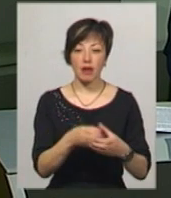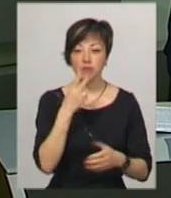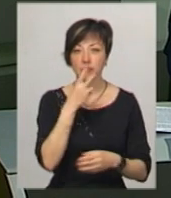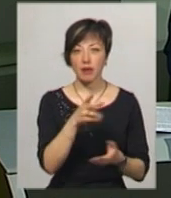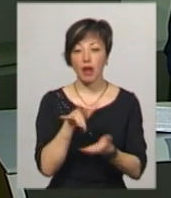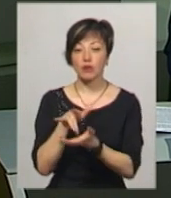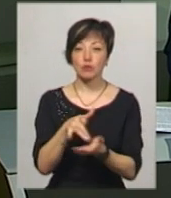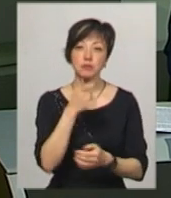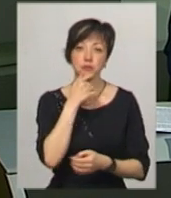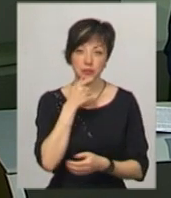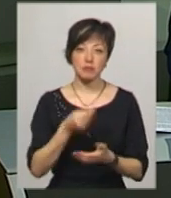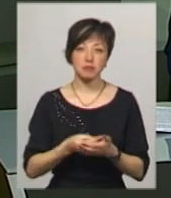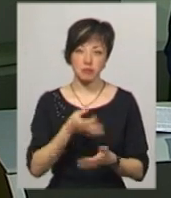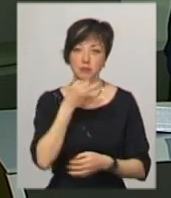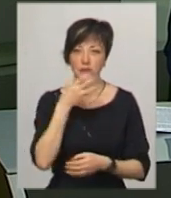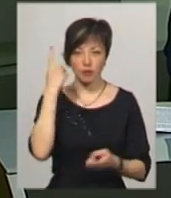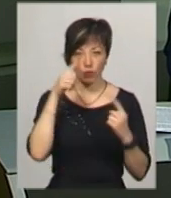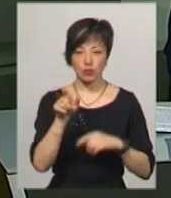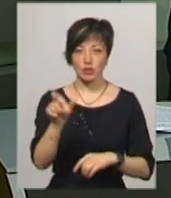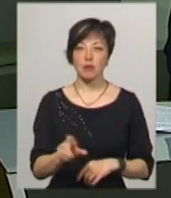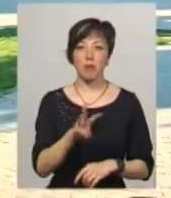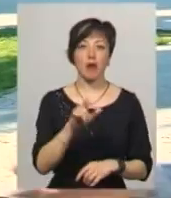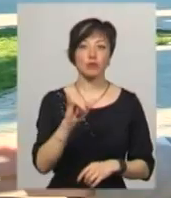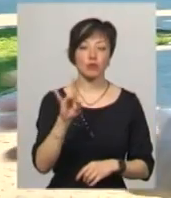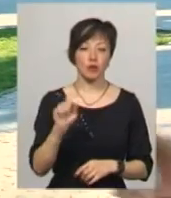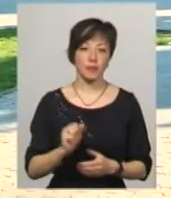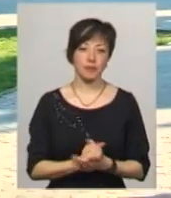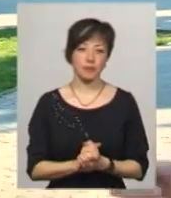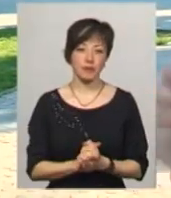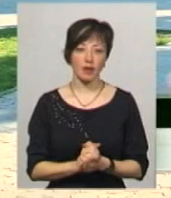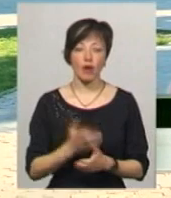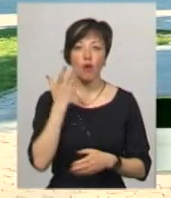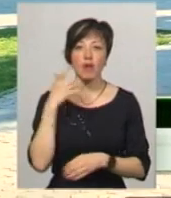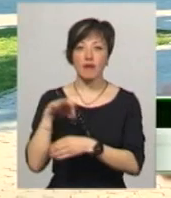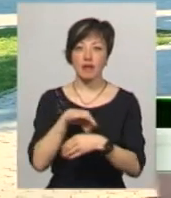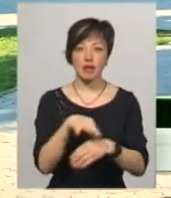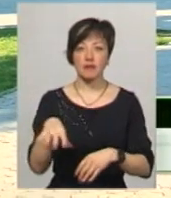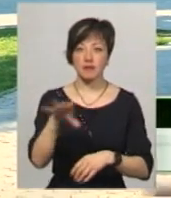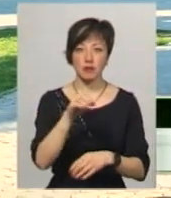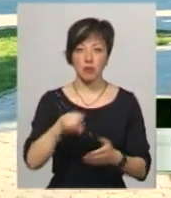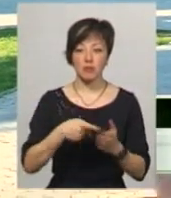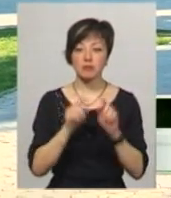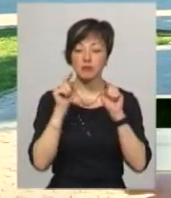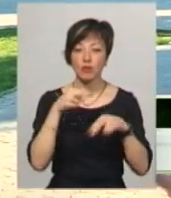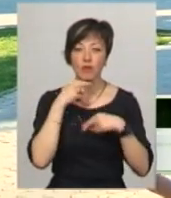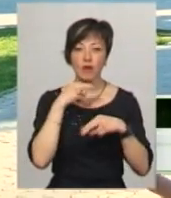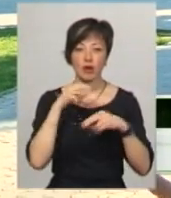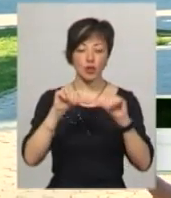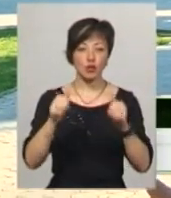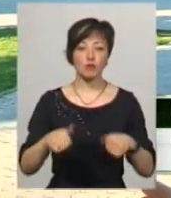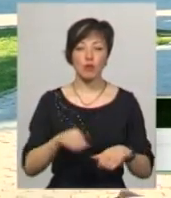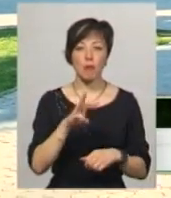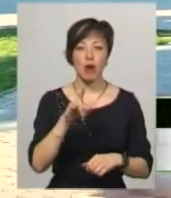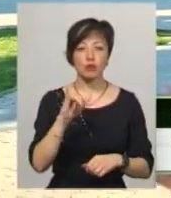час екскурсії оцінили творчість Миколи Мазура. І коли по місту ведеш, вони всі звертають увагу на скульптури Миколи